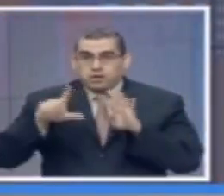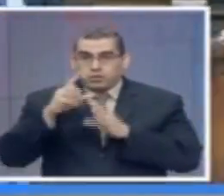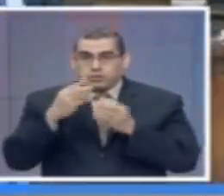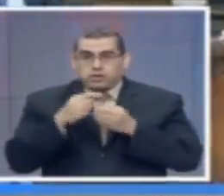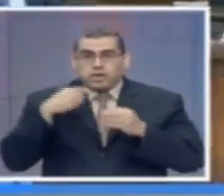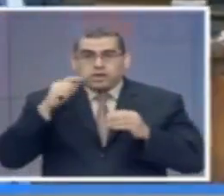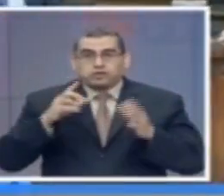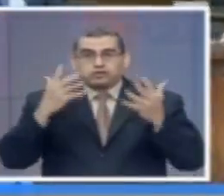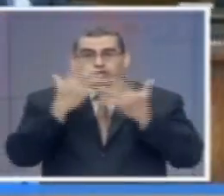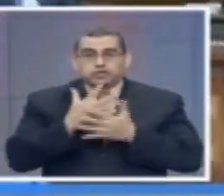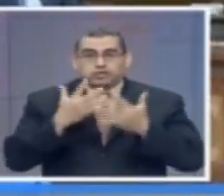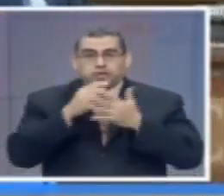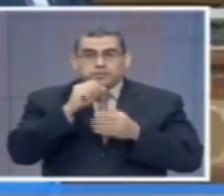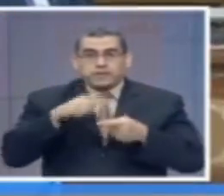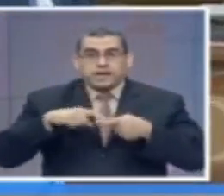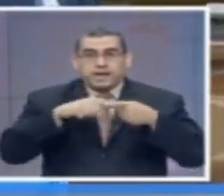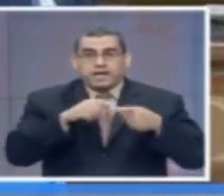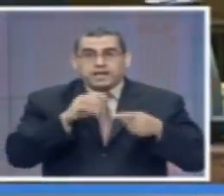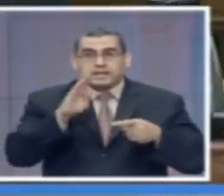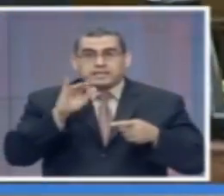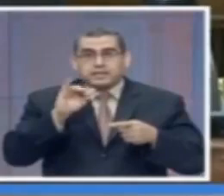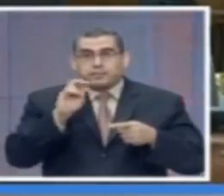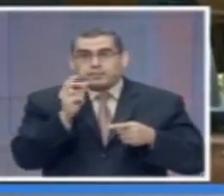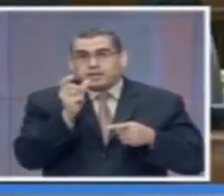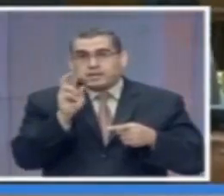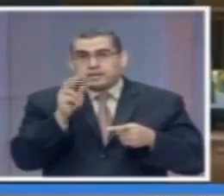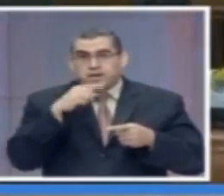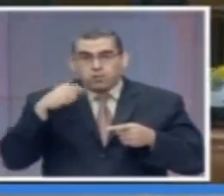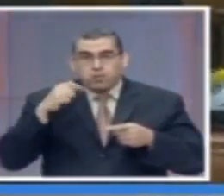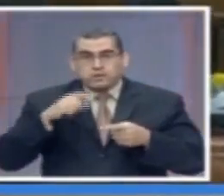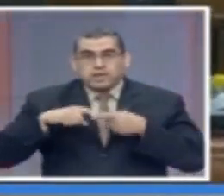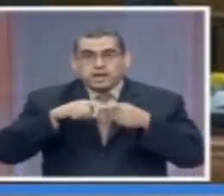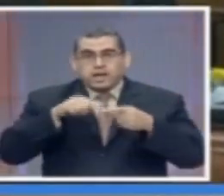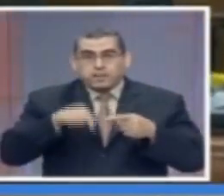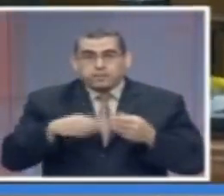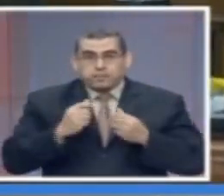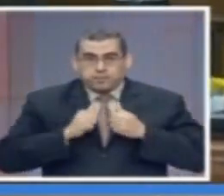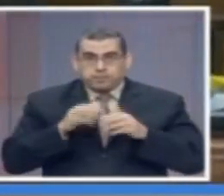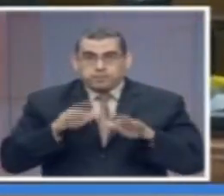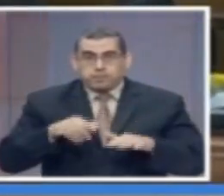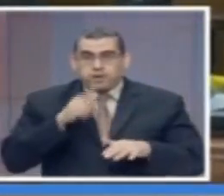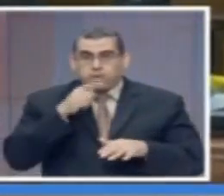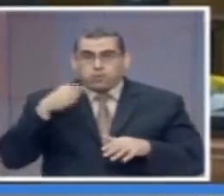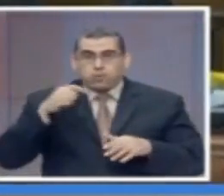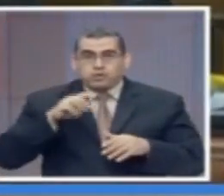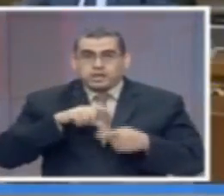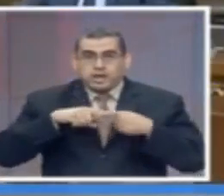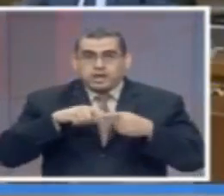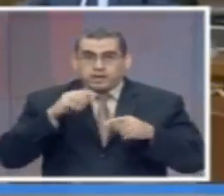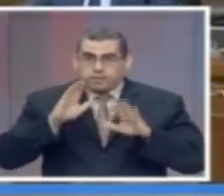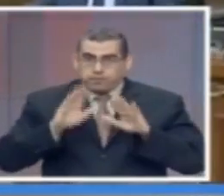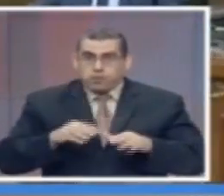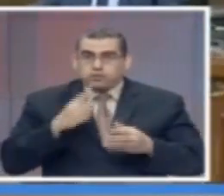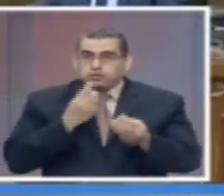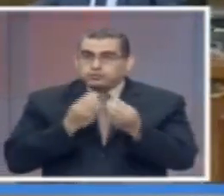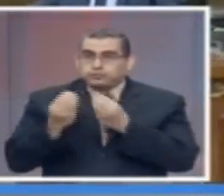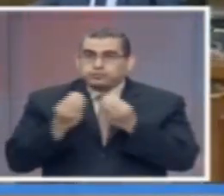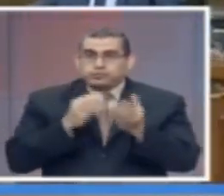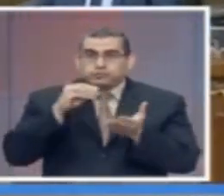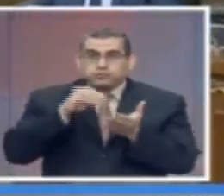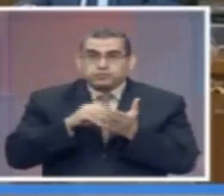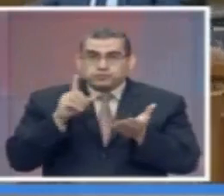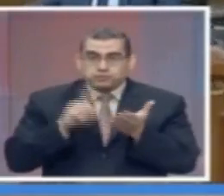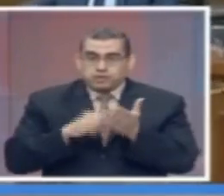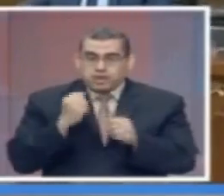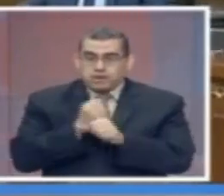رئيس شركة سيمنز للنقل مايكل بيتر بحضور وزير النقل المهندس كامل الوزير، والذي أشار إلى أن المفاوضات بدأت بالفعل